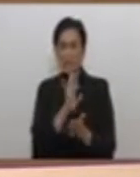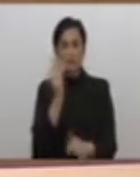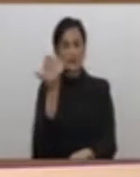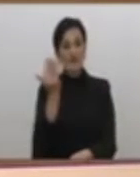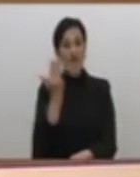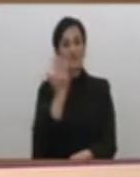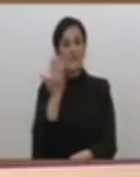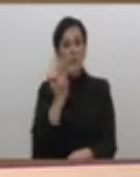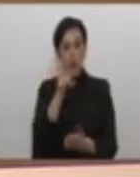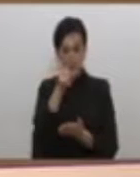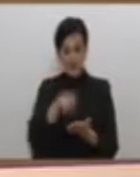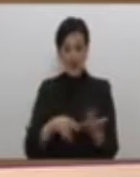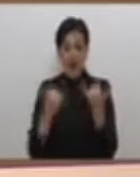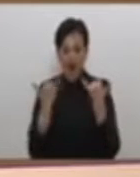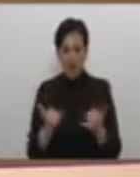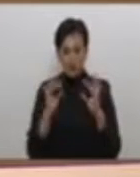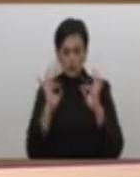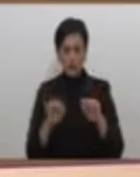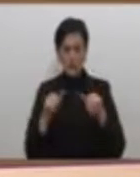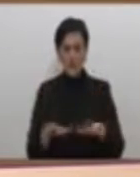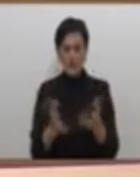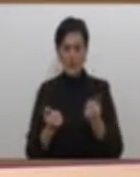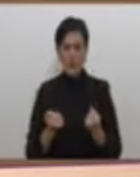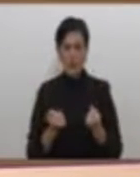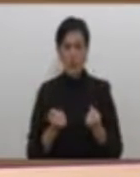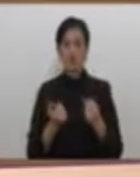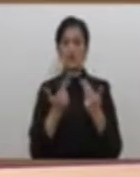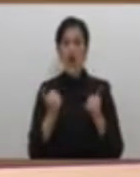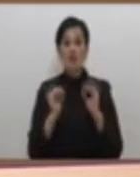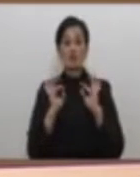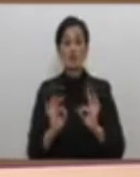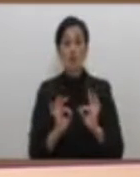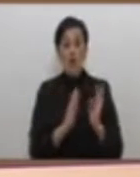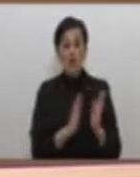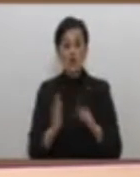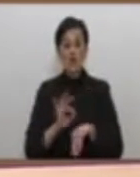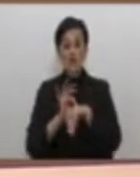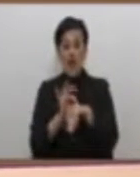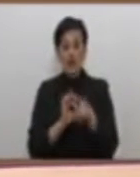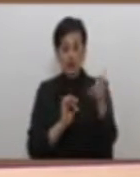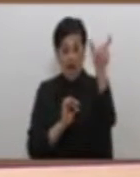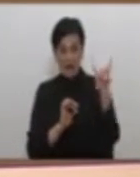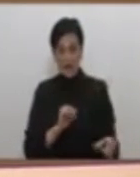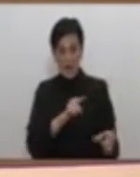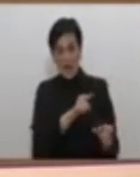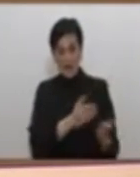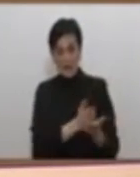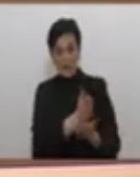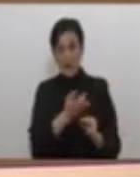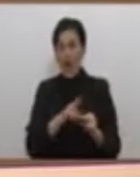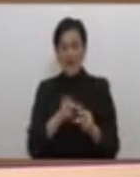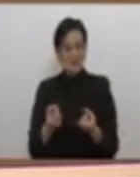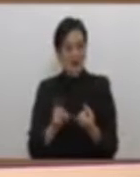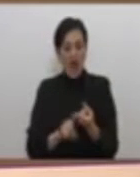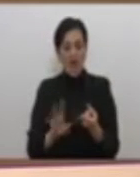პოლიტიკური მწამსისა, ახლა მიიღოთ სწორი გადაწყვეტილება და სწორი ზომები გაატაროთ ამ ადამიანის მიმართ. იმიტომ რომ ეს არ ეხება